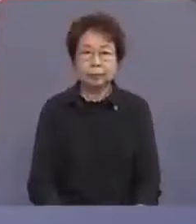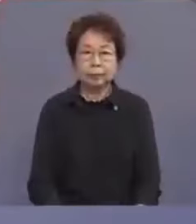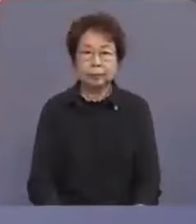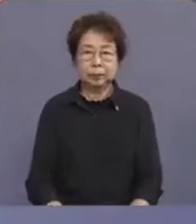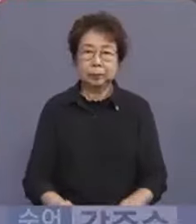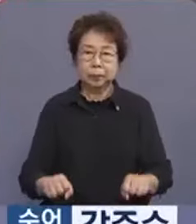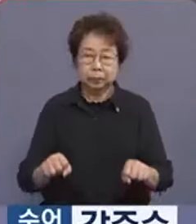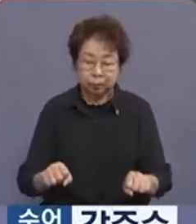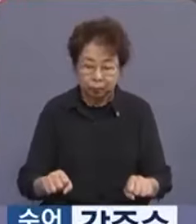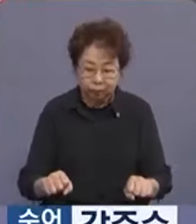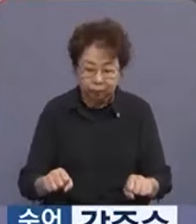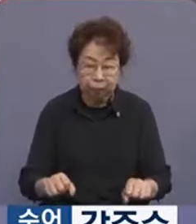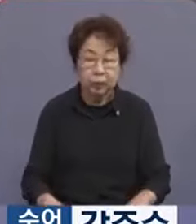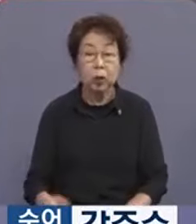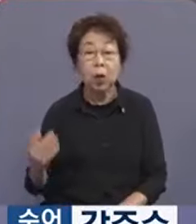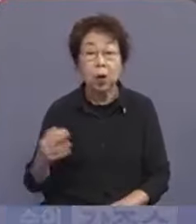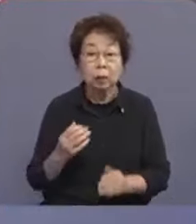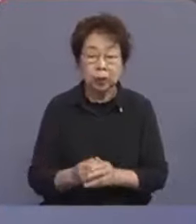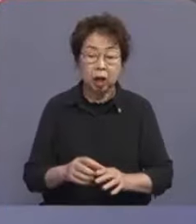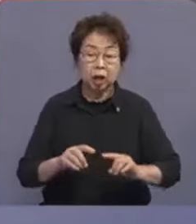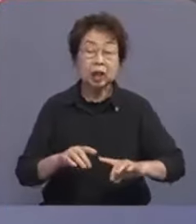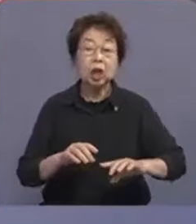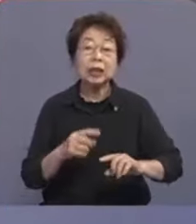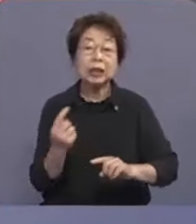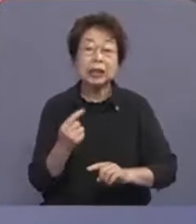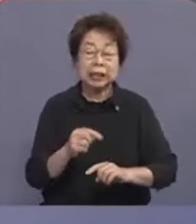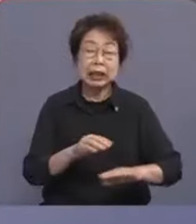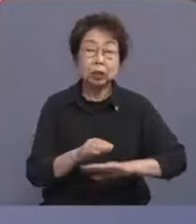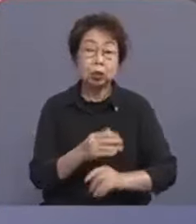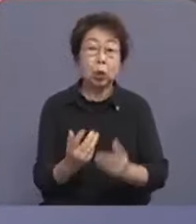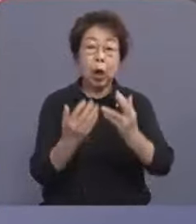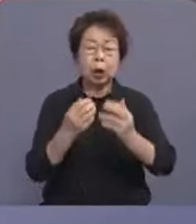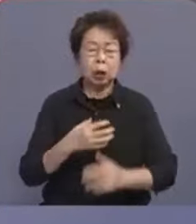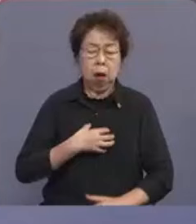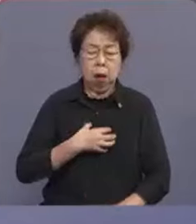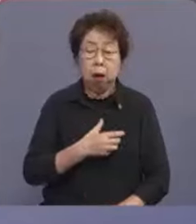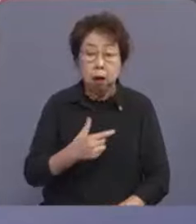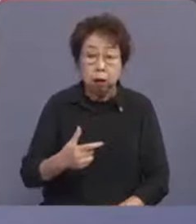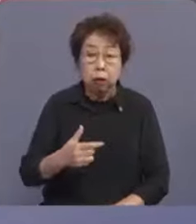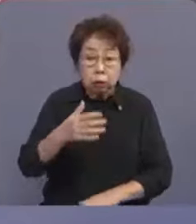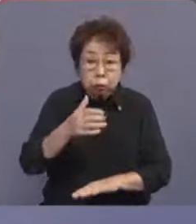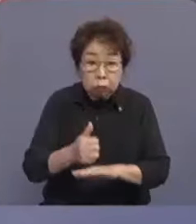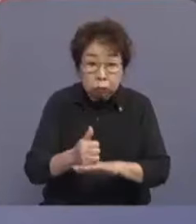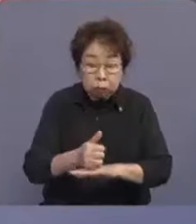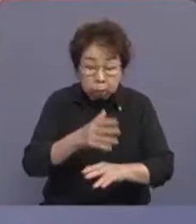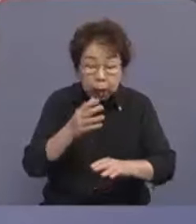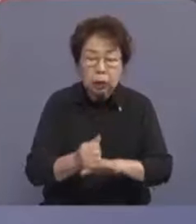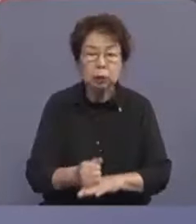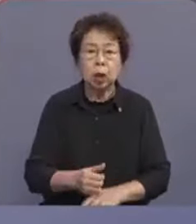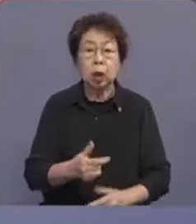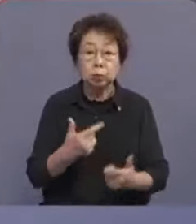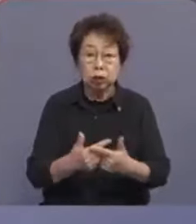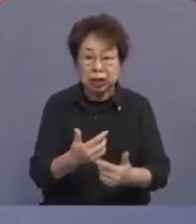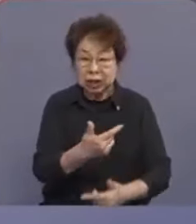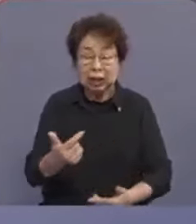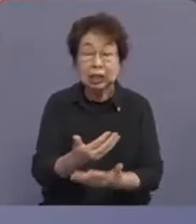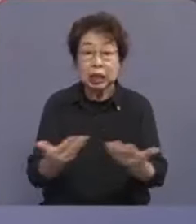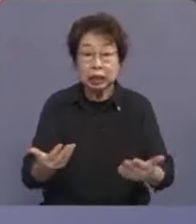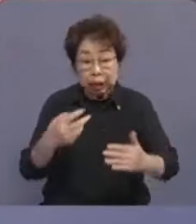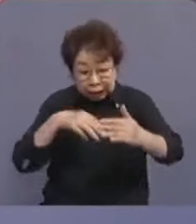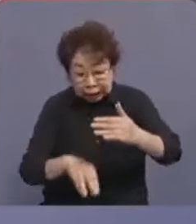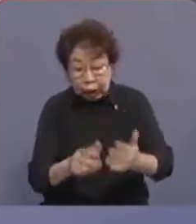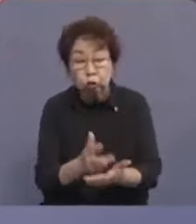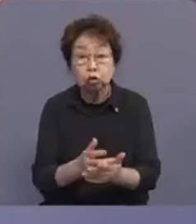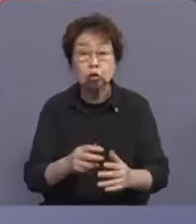시청자 여러분 안녕하십니까. 최근에 전기자동차 화재에 대한 불안감이 채 가시기도 전에 부산의 한 대형전시장 지하주차장에서